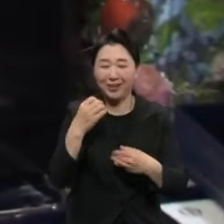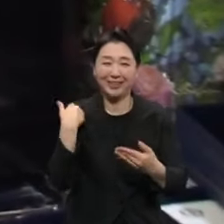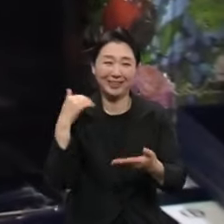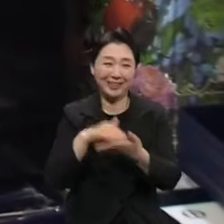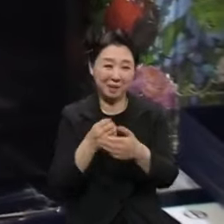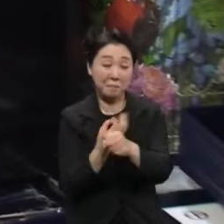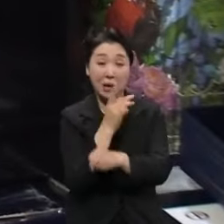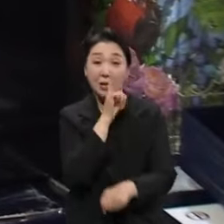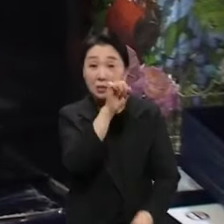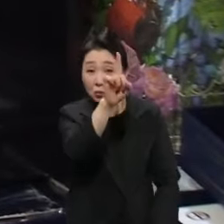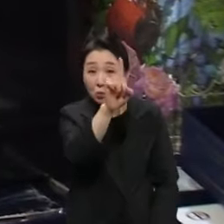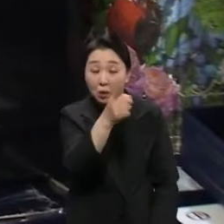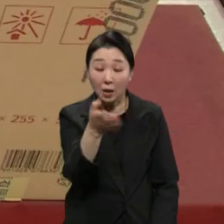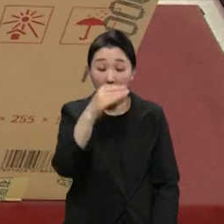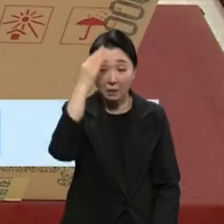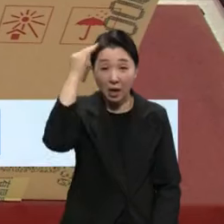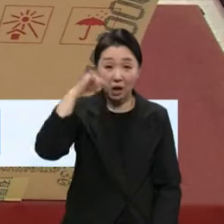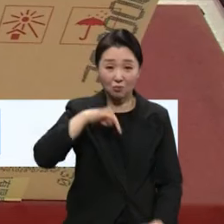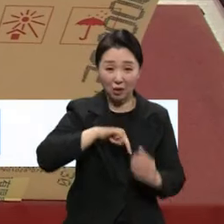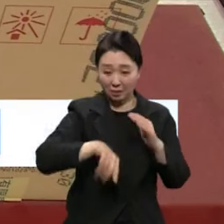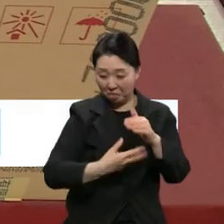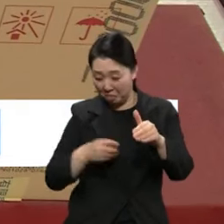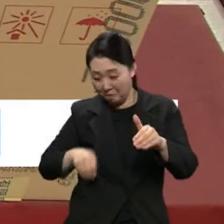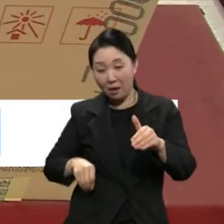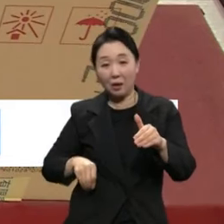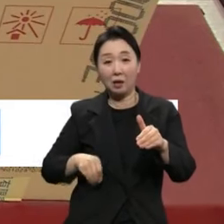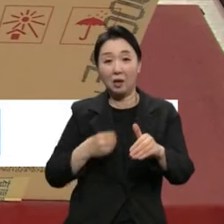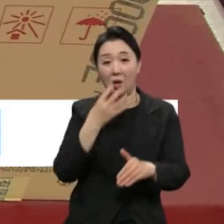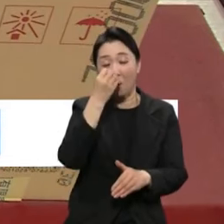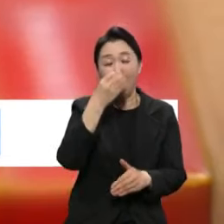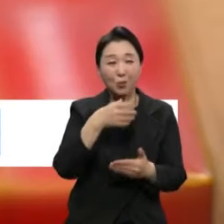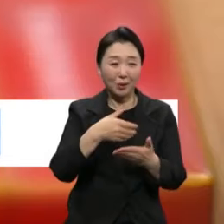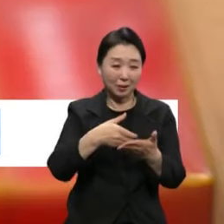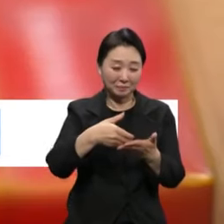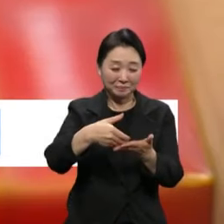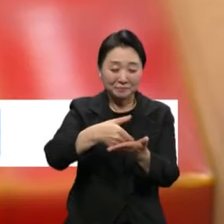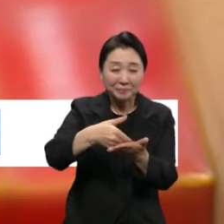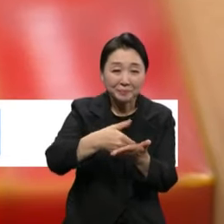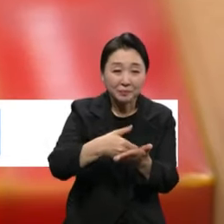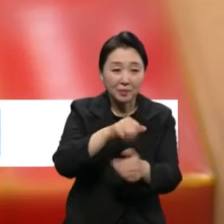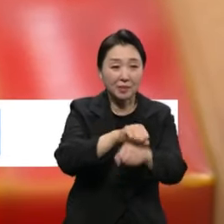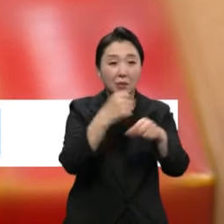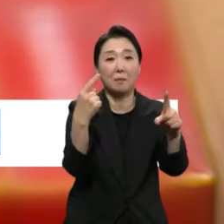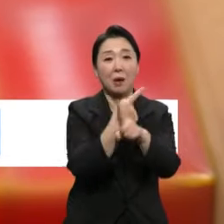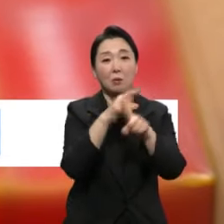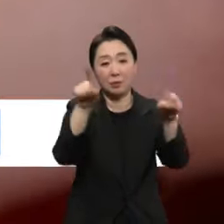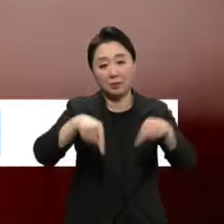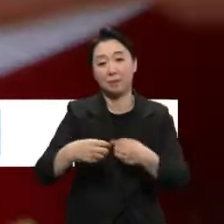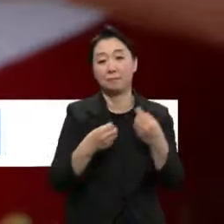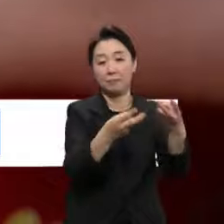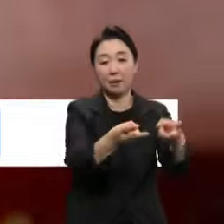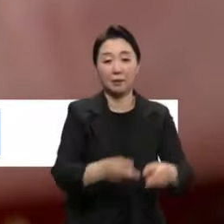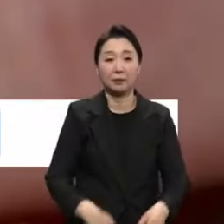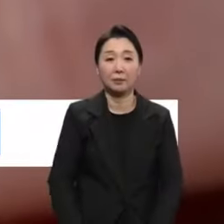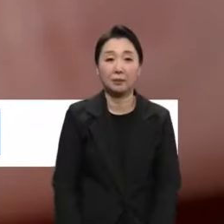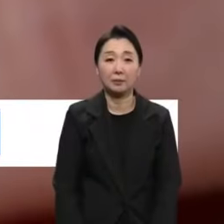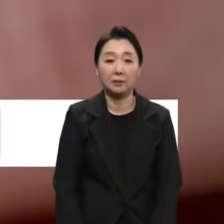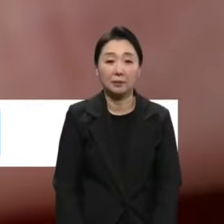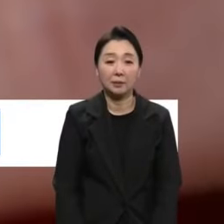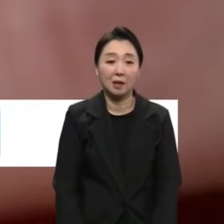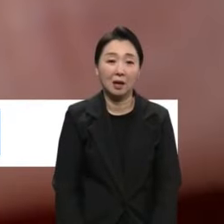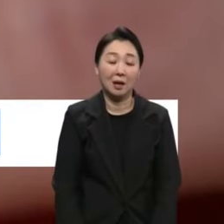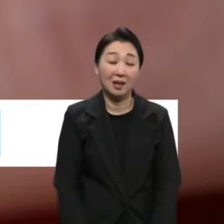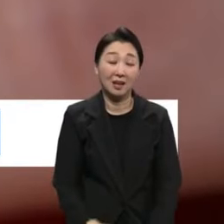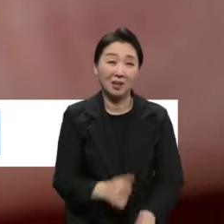신고했는데 실제로는 국내에 빼돌리고 홍콩엔 보세창고에서 바꿔치기한 상자를 보낸 겁니다. 아예